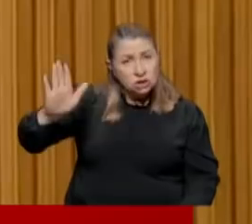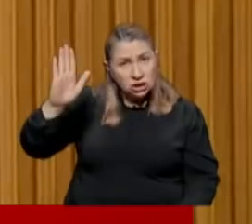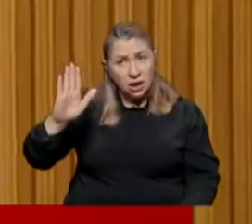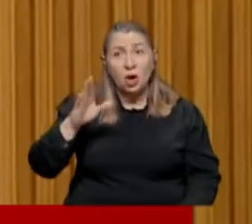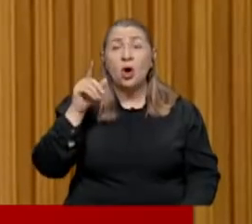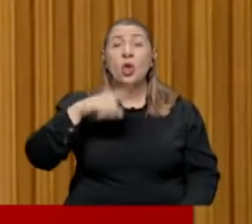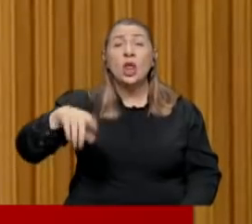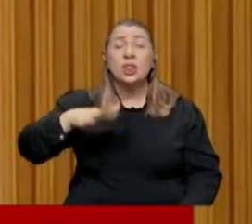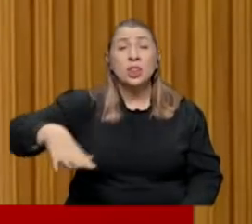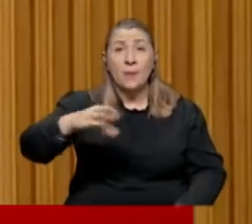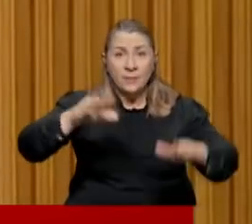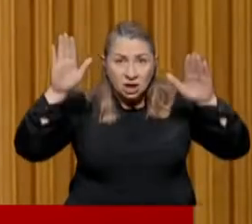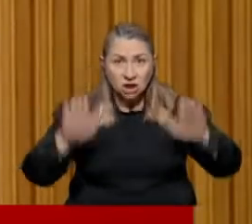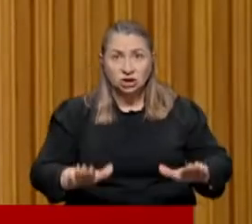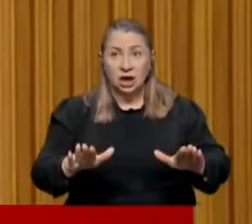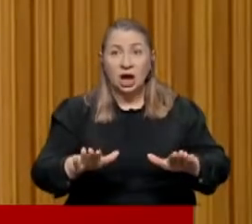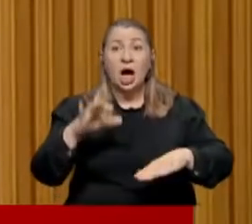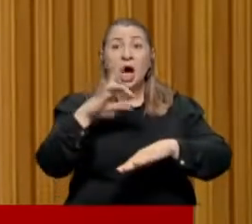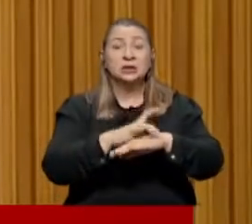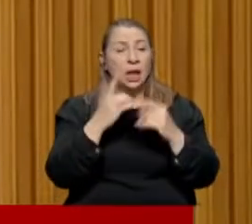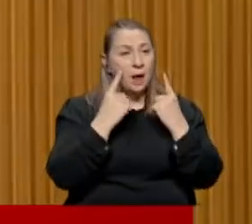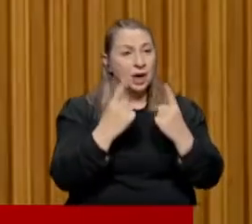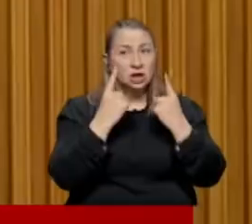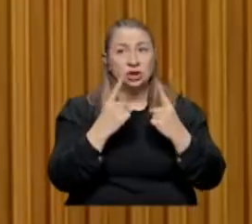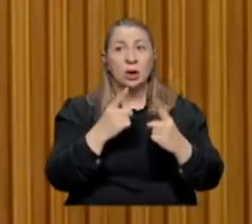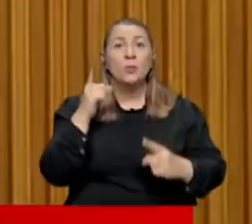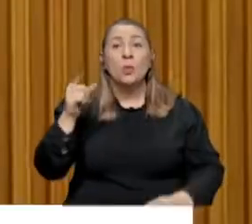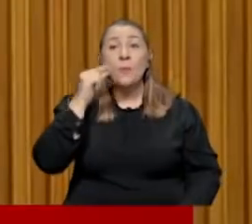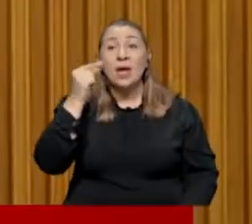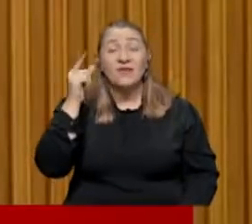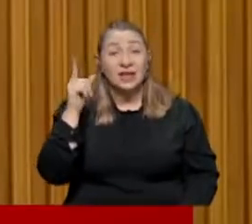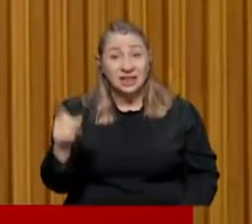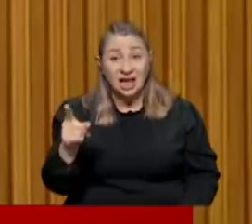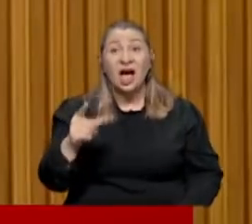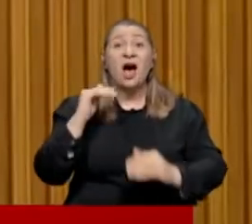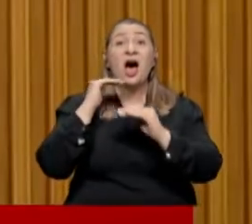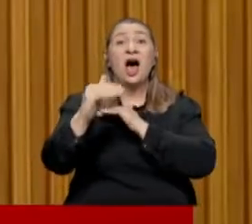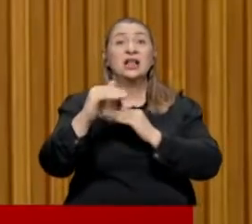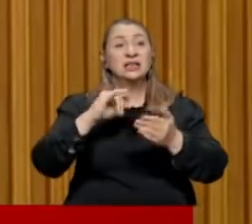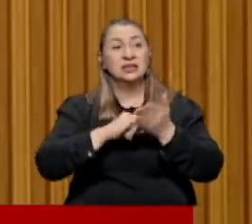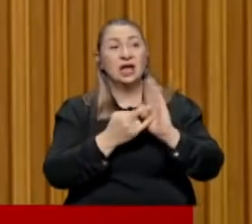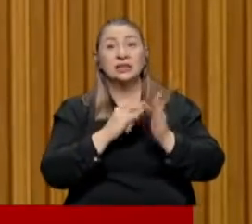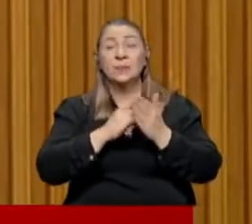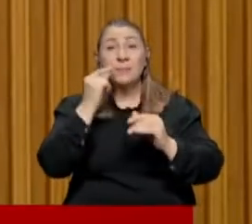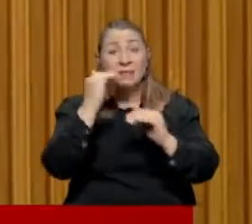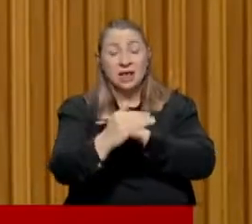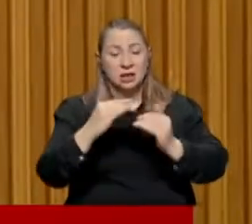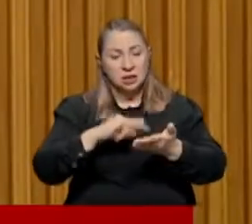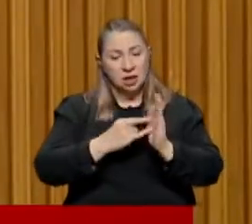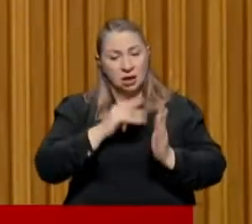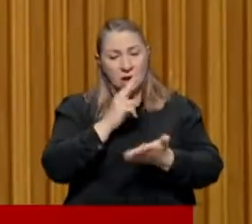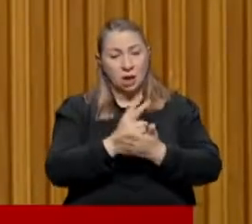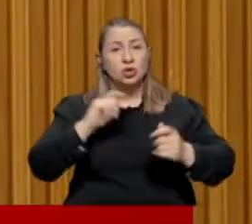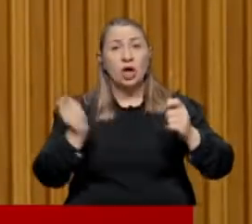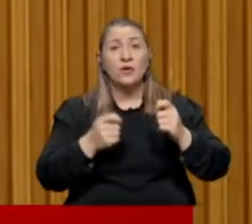gitsinler İyi tamam burada kalacak hastalara bakacak bu beyefendi halkın iradesiyle bu milletin iradesiyle